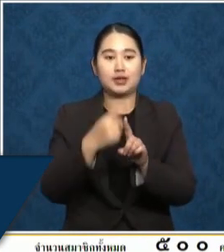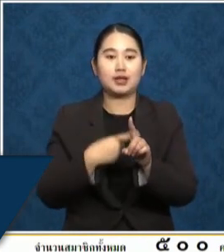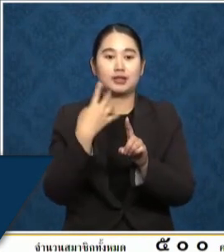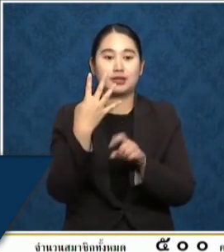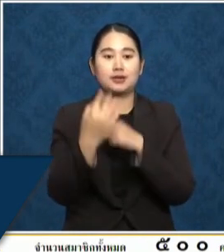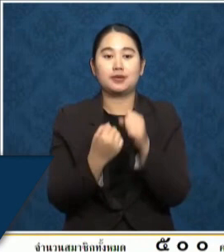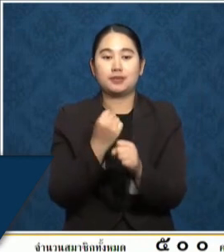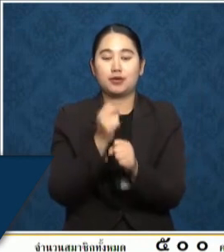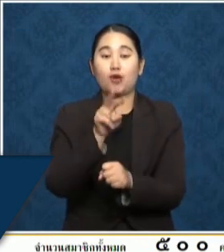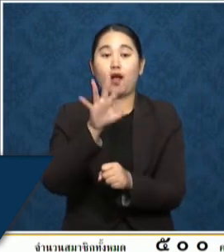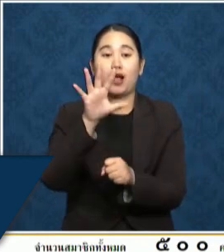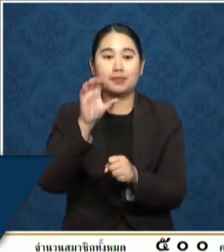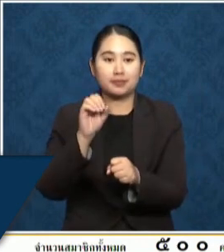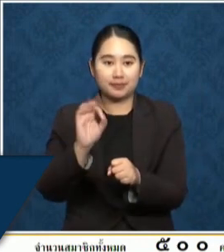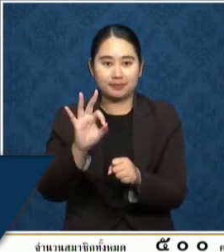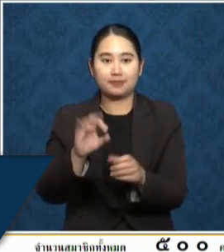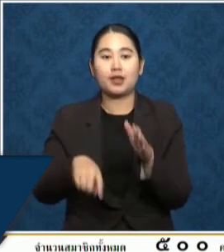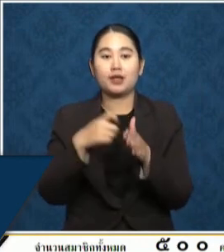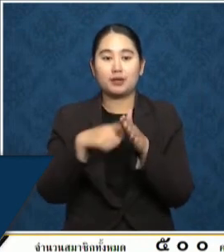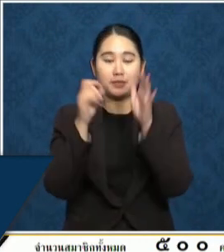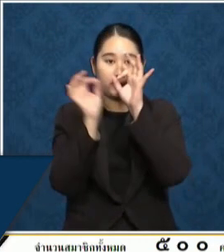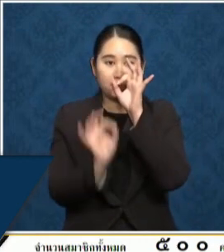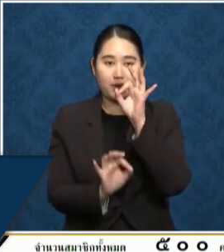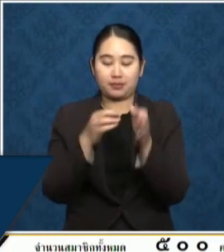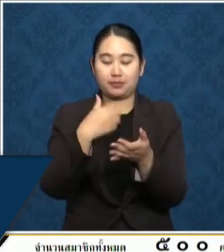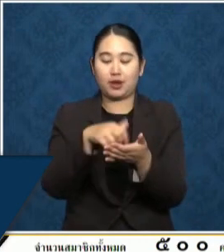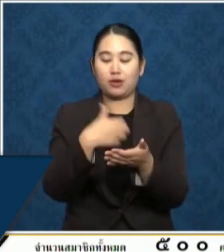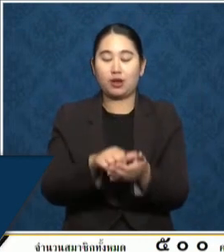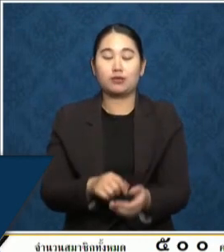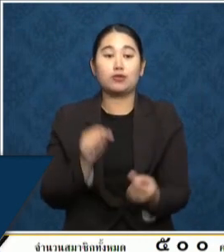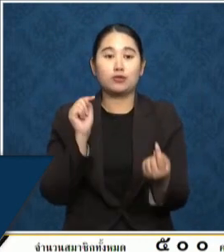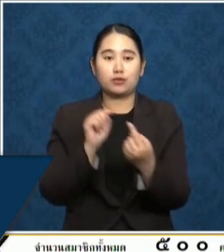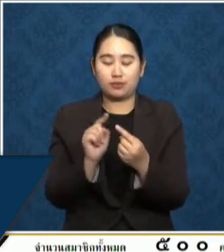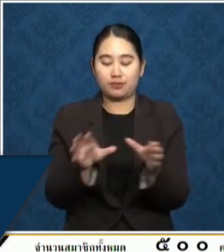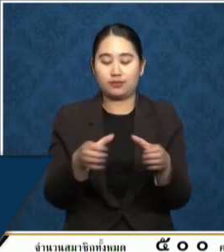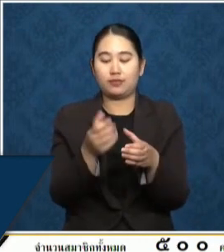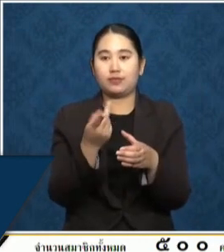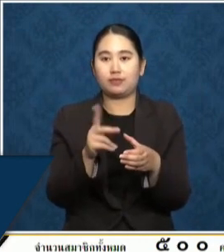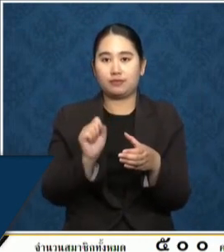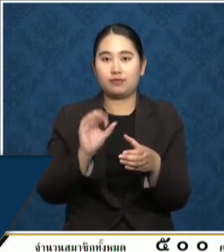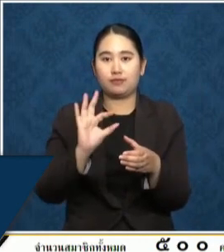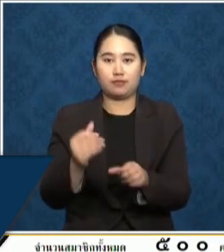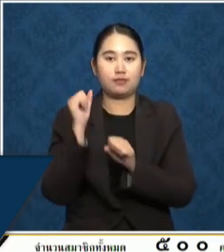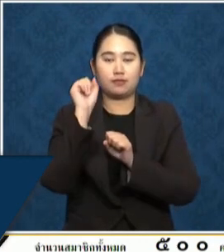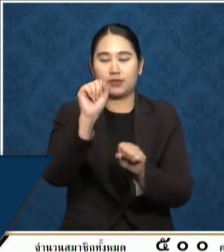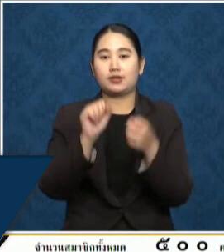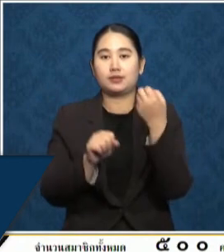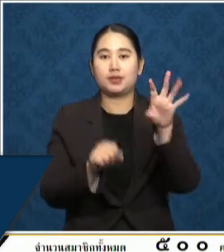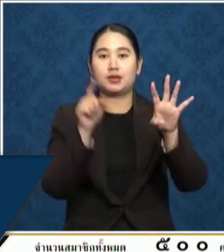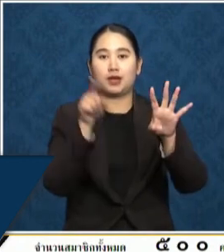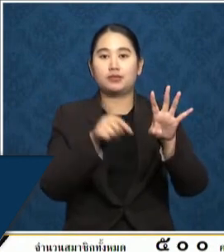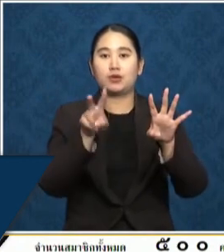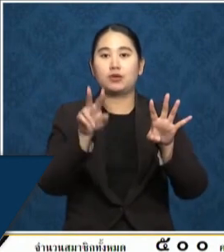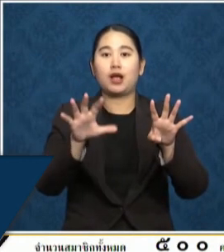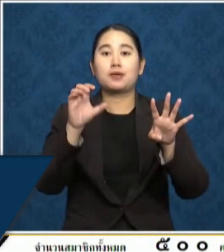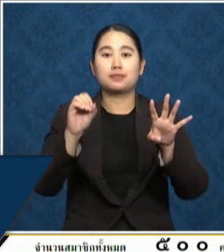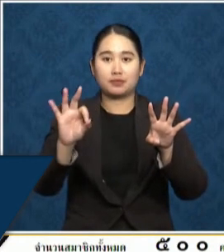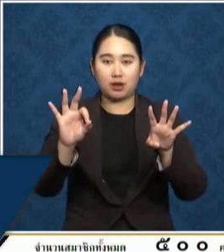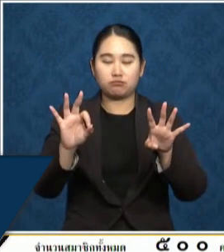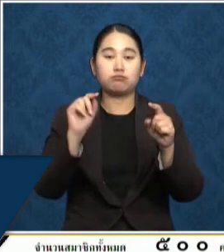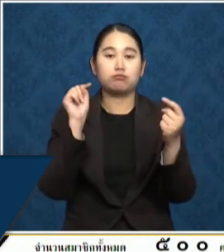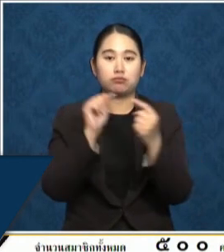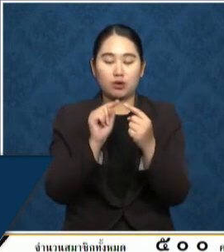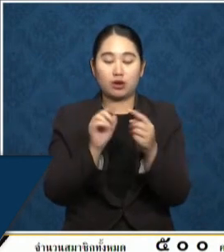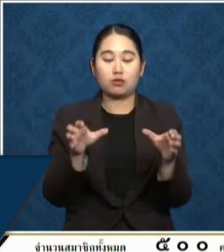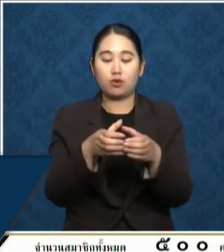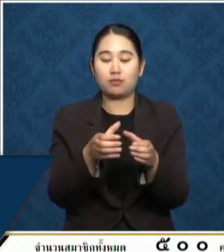259เหตุผลโดยคำสั่งง Rs.ร 14-259เรื่องข